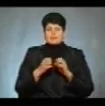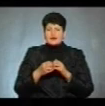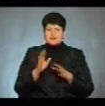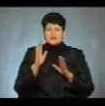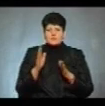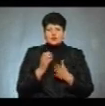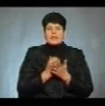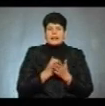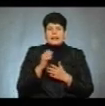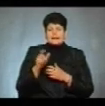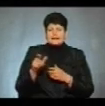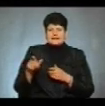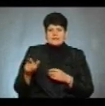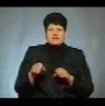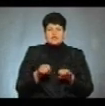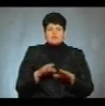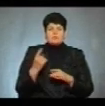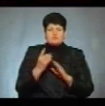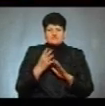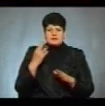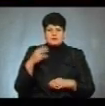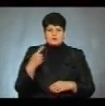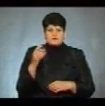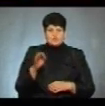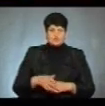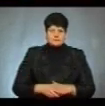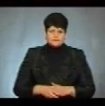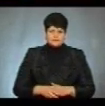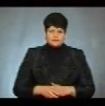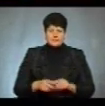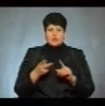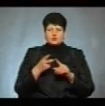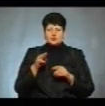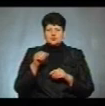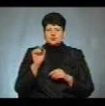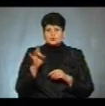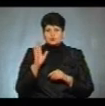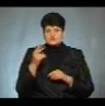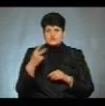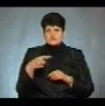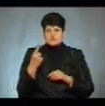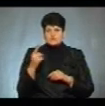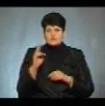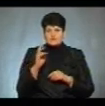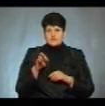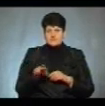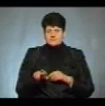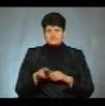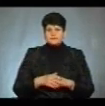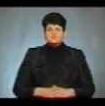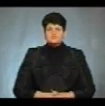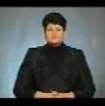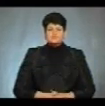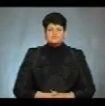будуть кандидат-президенти вирішувати в першу чергу – 31%. Другий тур президентських виборів відбудеться 21 квітня. Олексій Гомондар,